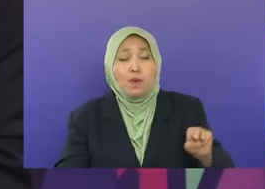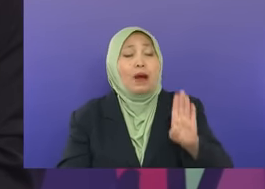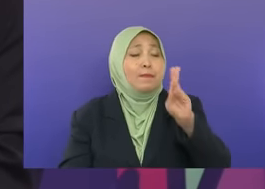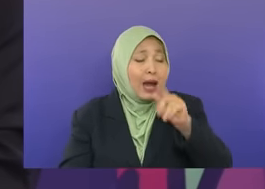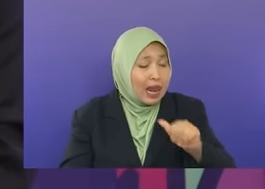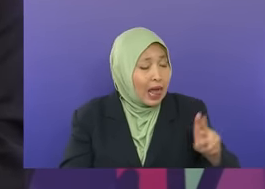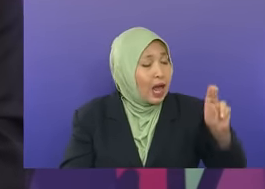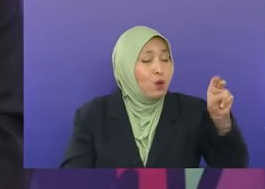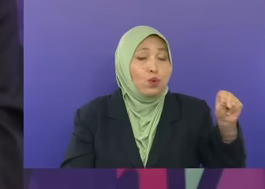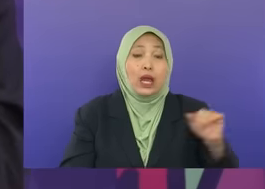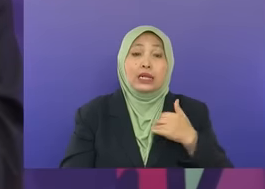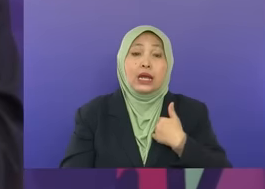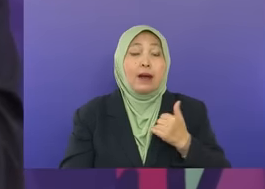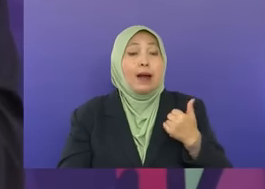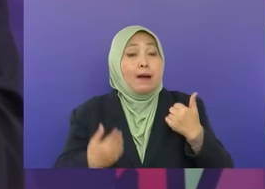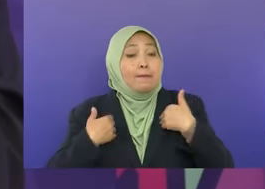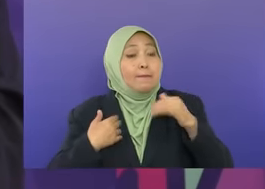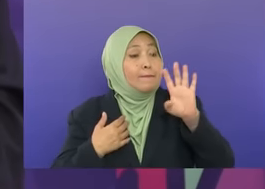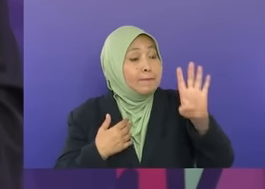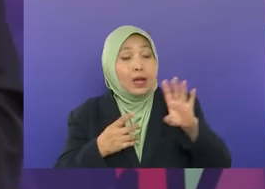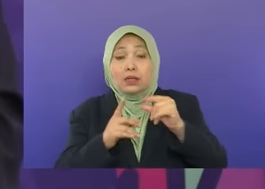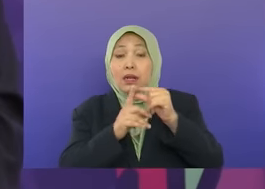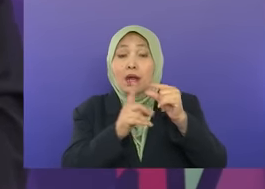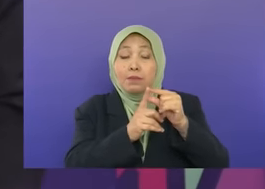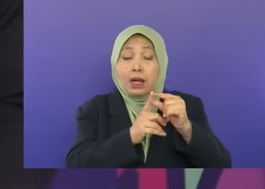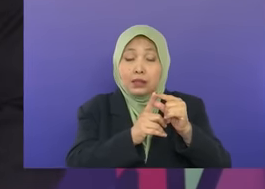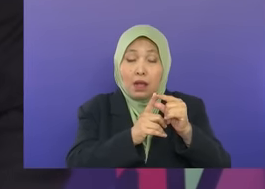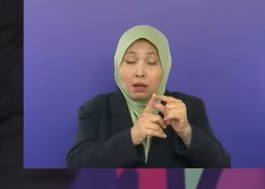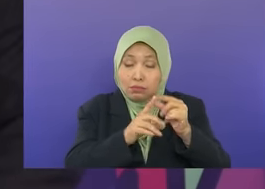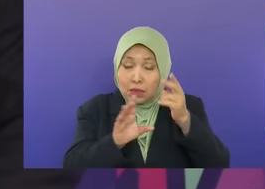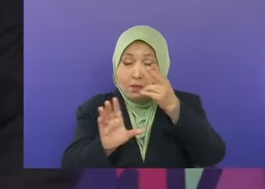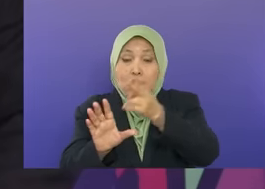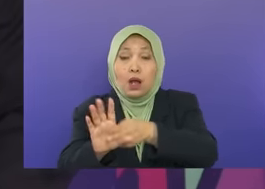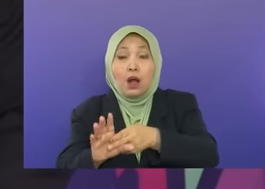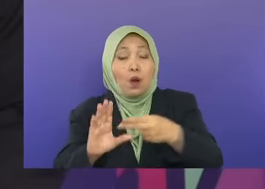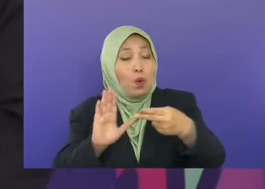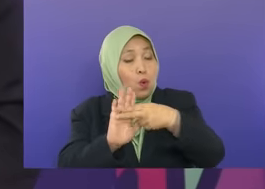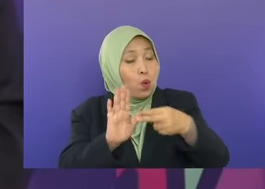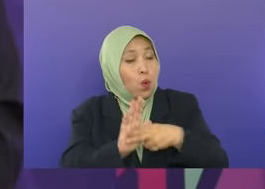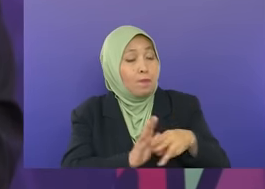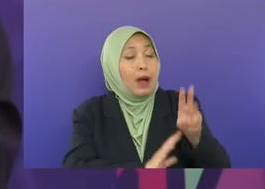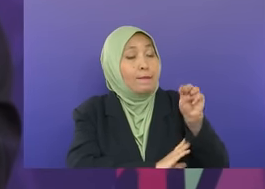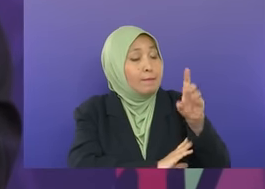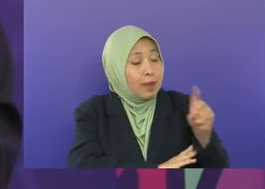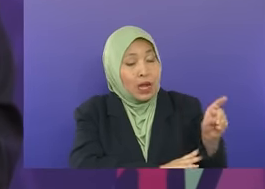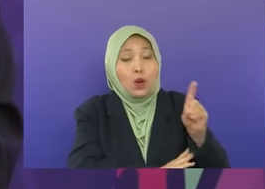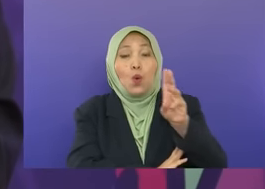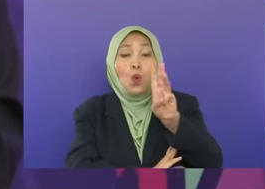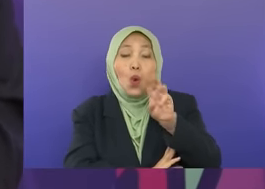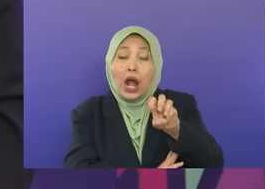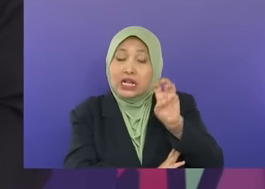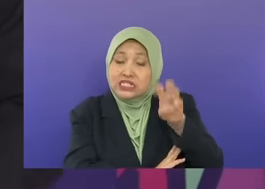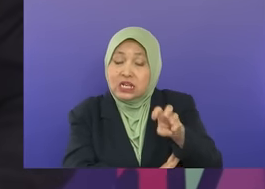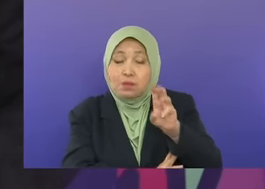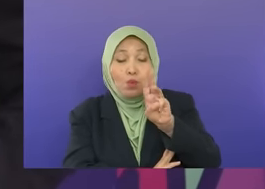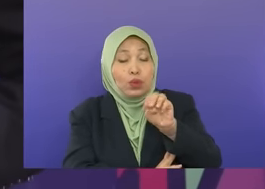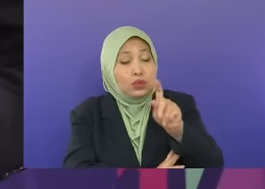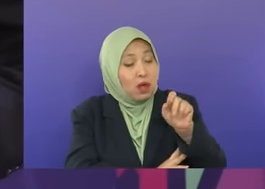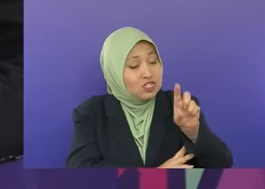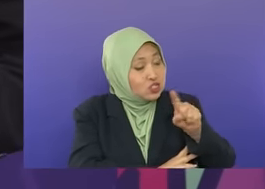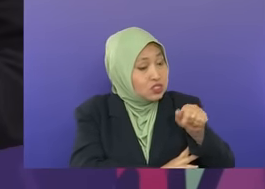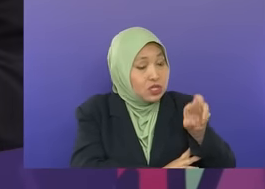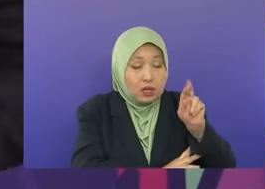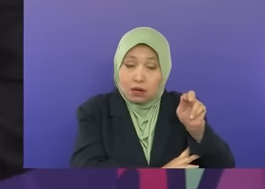ada empat kalimat yang melibatkan hukum mad wajib muttasil jadi memang kita kenal hati-hati